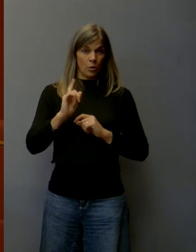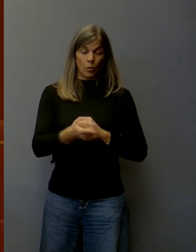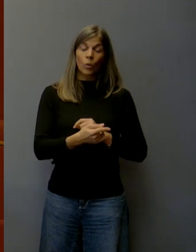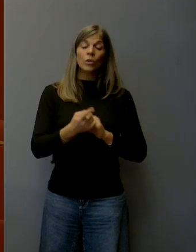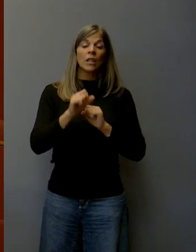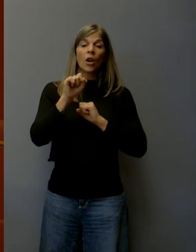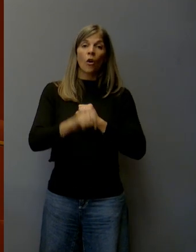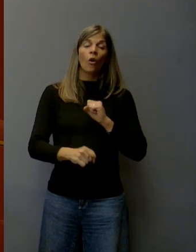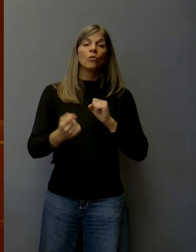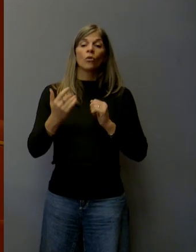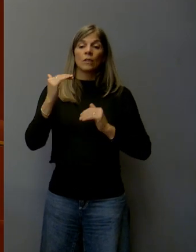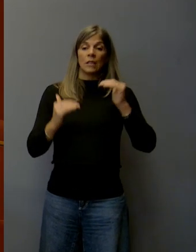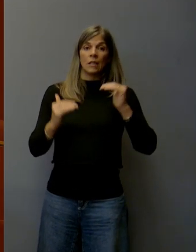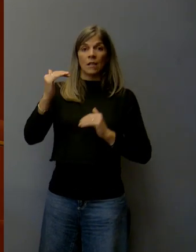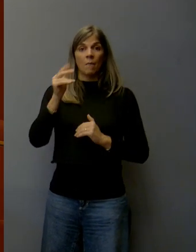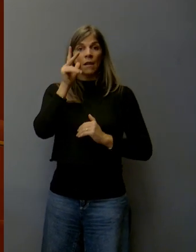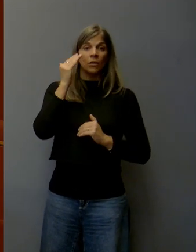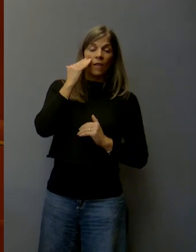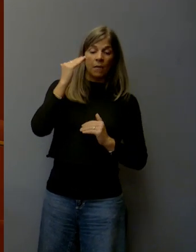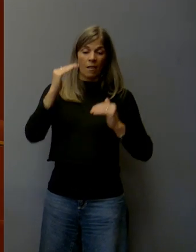ogni discriminazione di genere